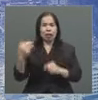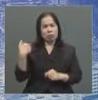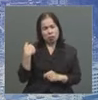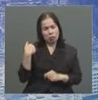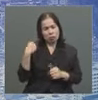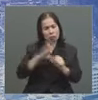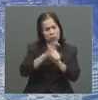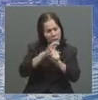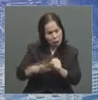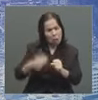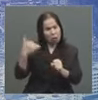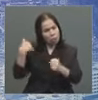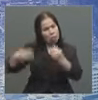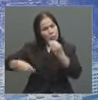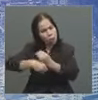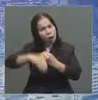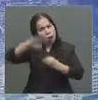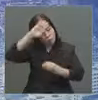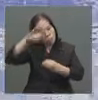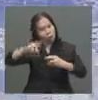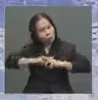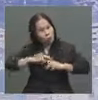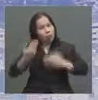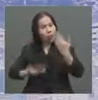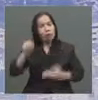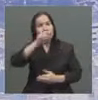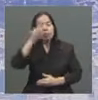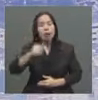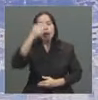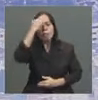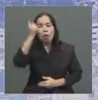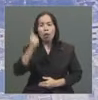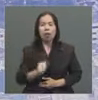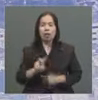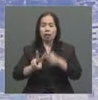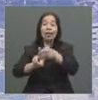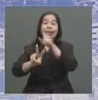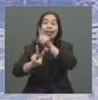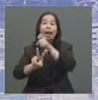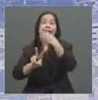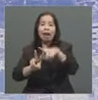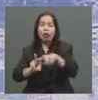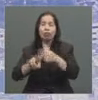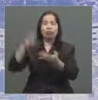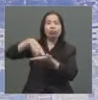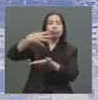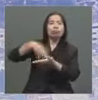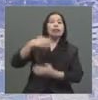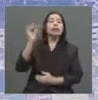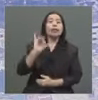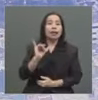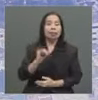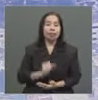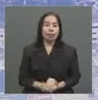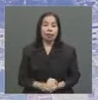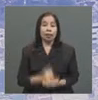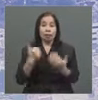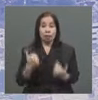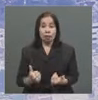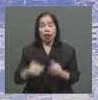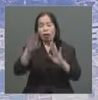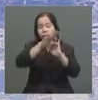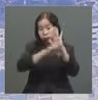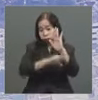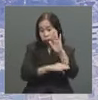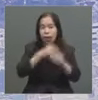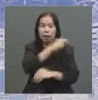ด้านอื่นๆอยู่ด้วยหรือไม่เนื่องจากว่าเพิ่งจะเสียชีวิตกันไปก็ยังไม่ได้มีรายงานต่างๆเพิ่มเติมไปอย่างไรก็ตามแต่ครับทุกอย่างนี้ทางการ